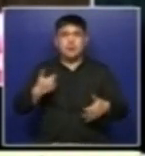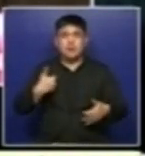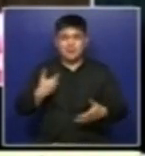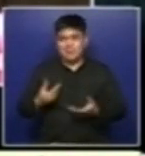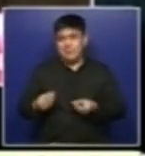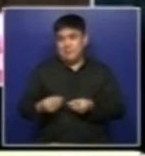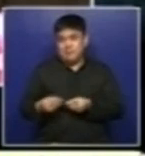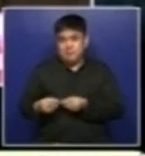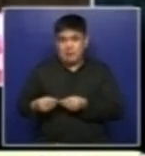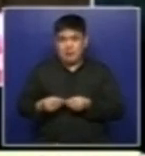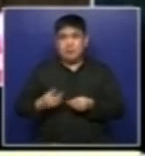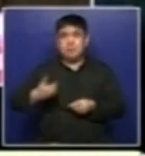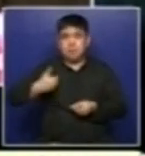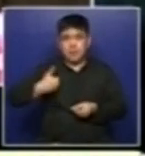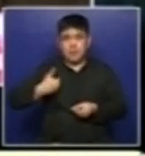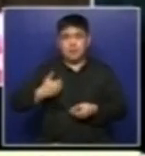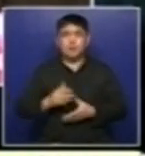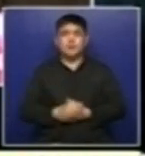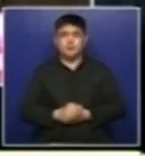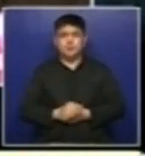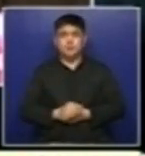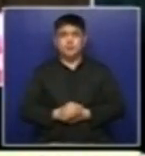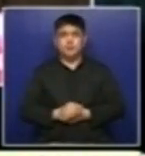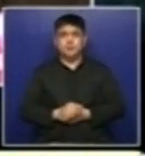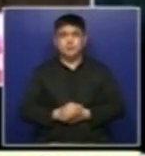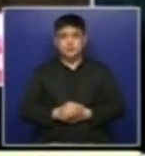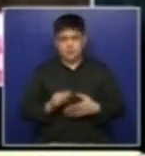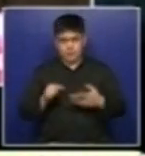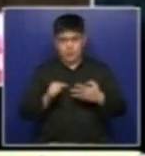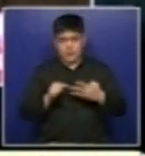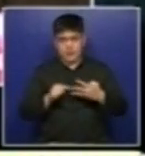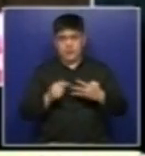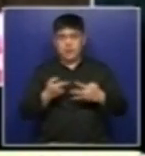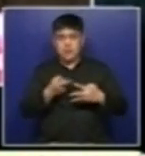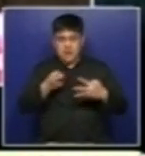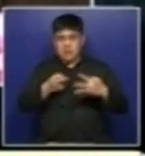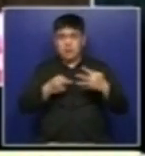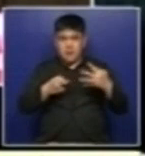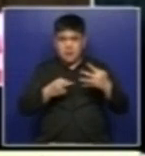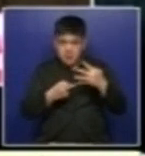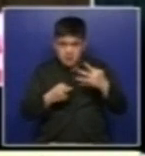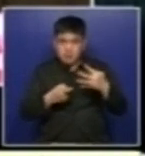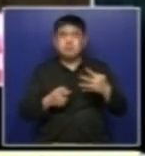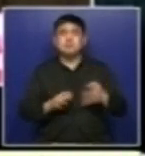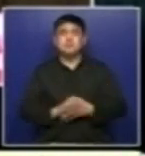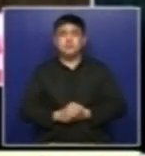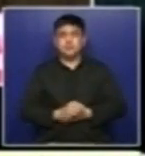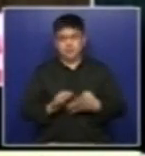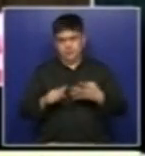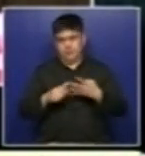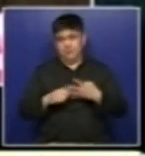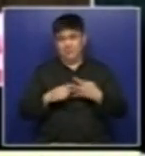พนันในบ่อนแล้วก็เป็นคนยิง3ศพเสียชีวิตศพที่3ครับคือนางสาวพีร